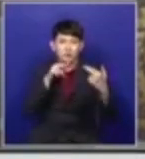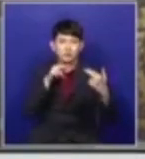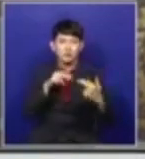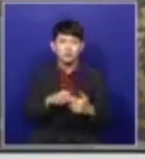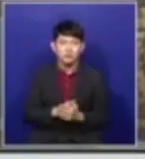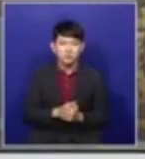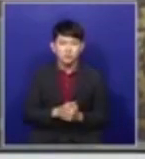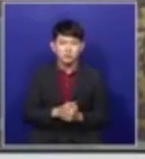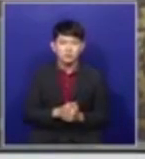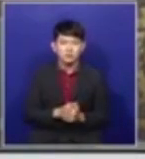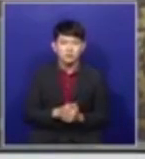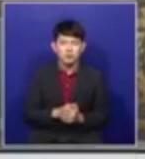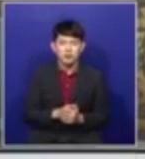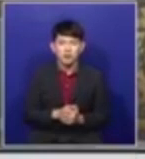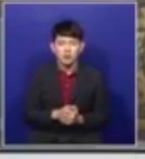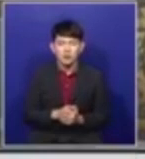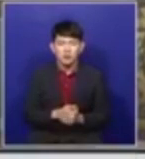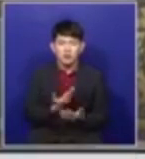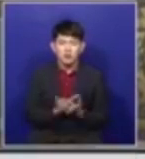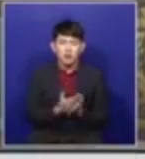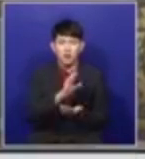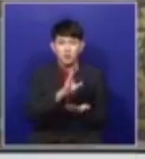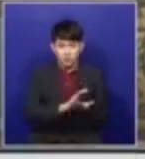เออกูยังไงครับถ้าท่านไปเอาเงินกองทุนประกันสังคมมาแล้วฟังว่าเขานินทาว่าไปแอบเอามาเยอะเงินสะสมของท้องถิ่นเพียบ